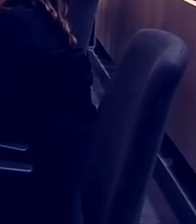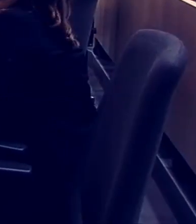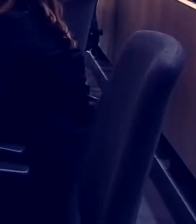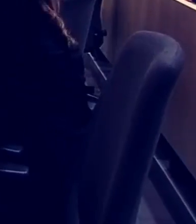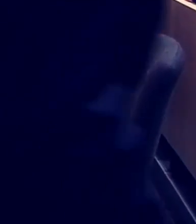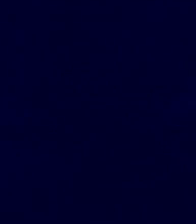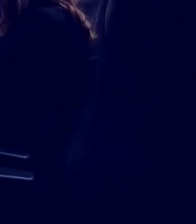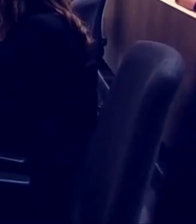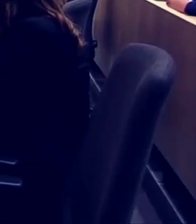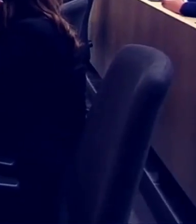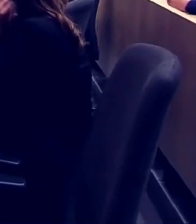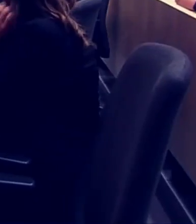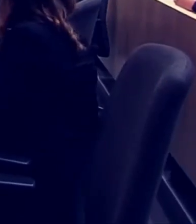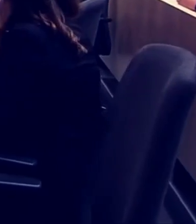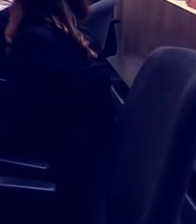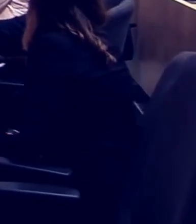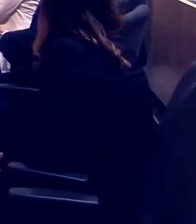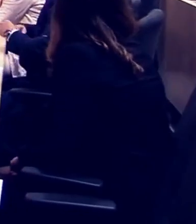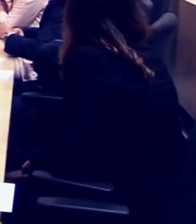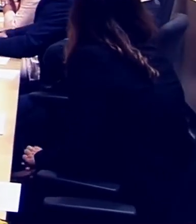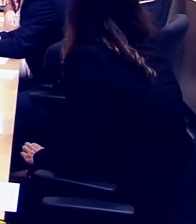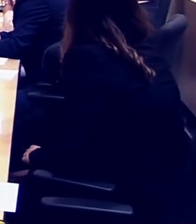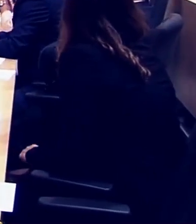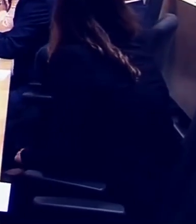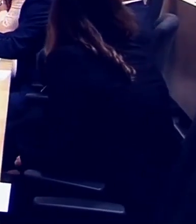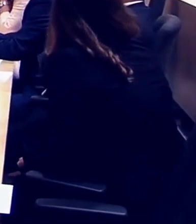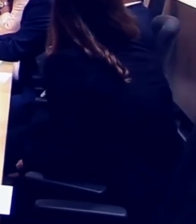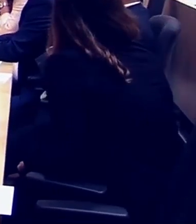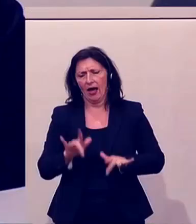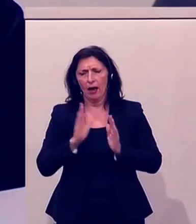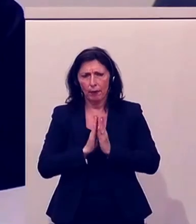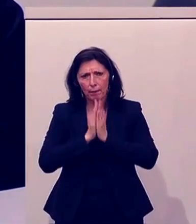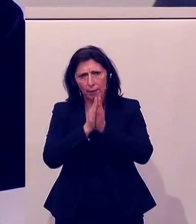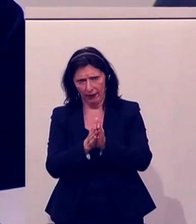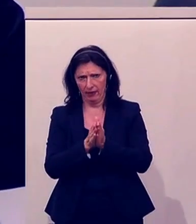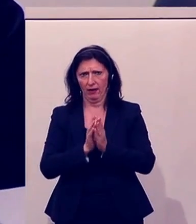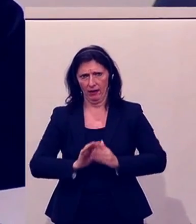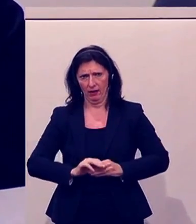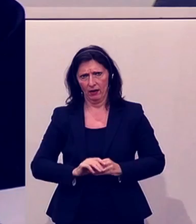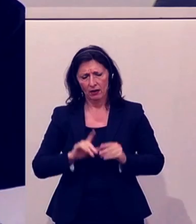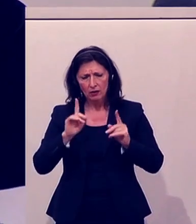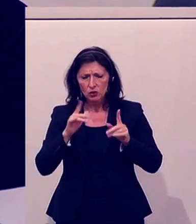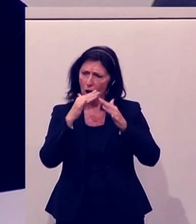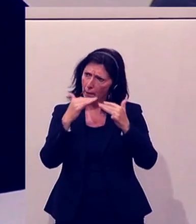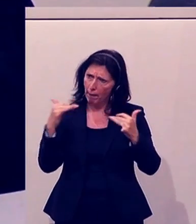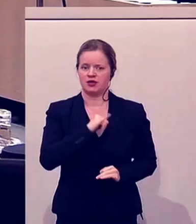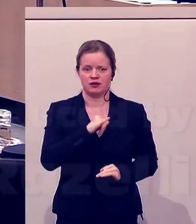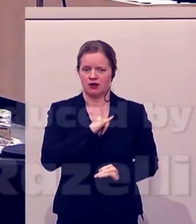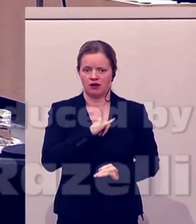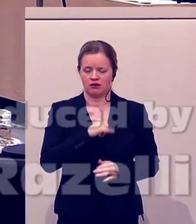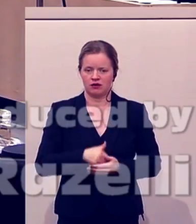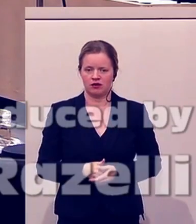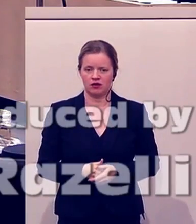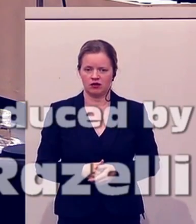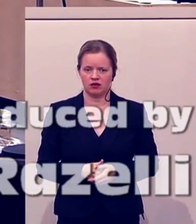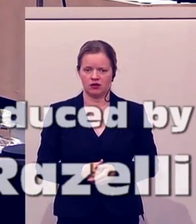Meine Damen und Herren, ich bitte Sie, bei aller Emotion, ich würde Sie bitten, der Würde des Hauses zu entsprechen und zuzuhören. Entschuldigung,